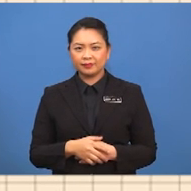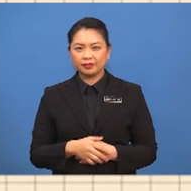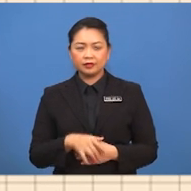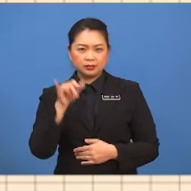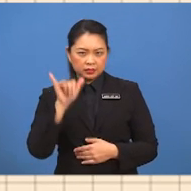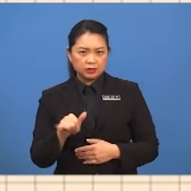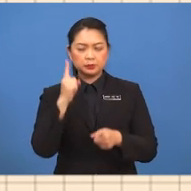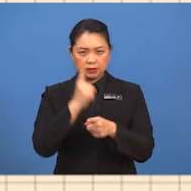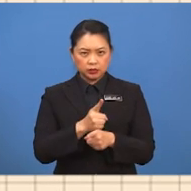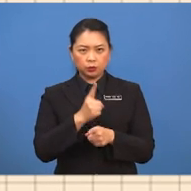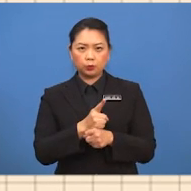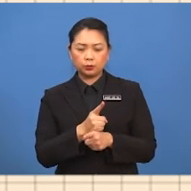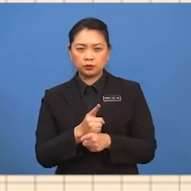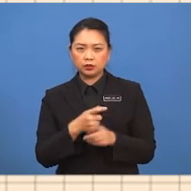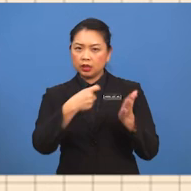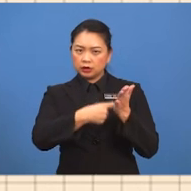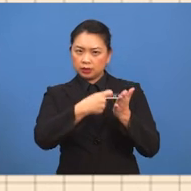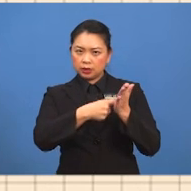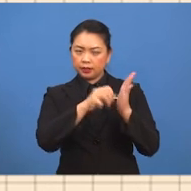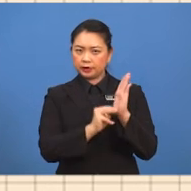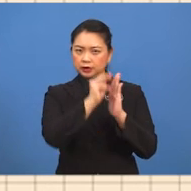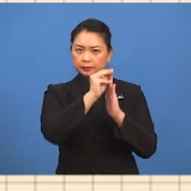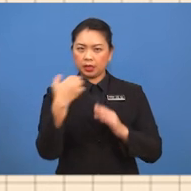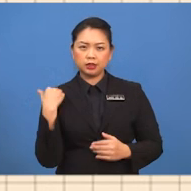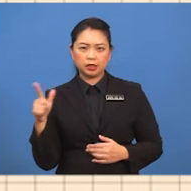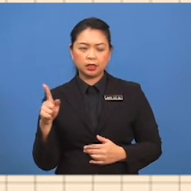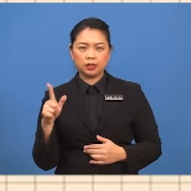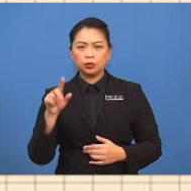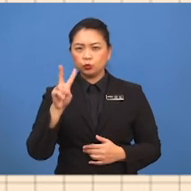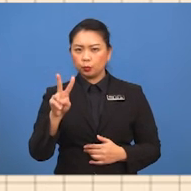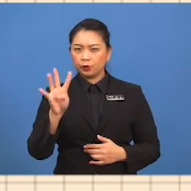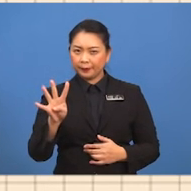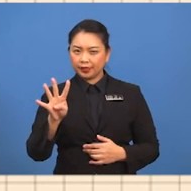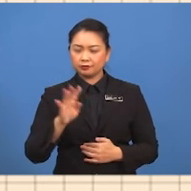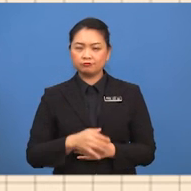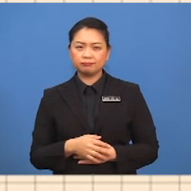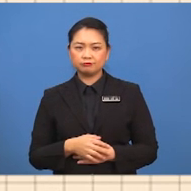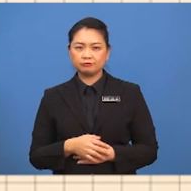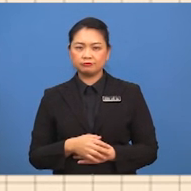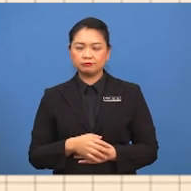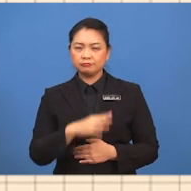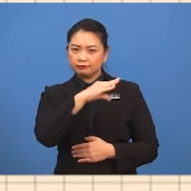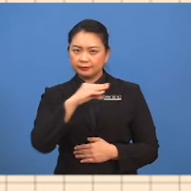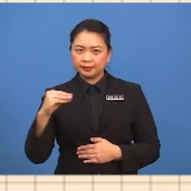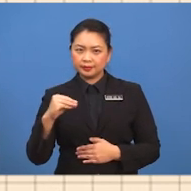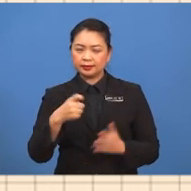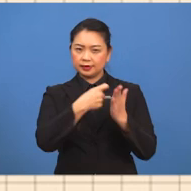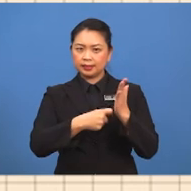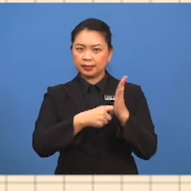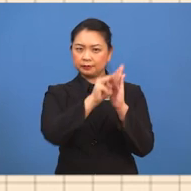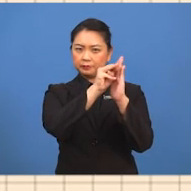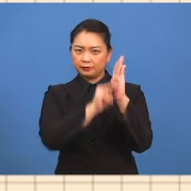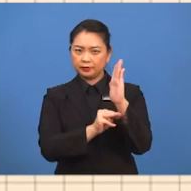Ya, betul. Nilai maksimum ialah 24. Dan